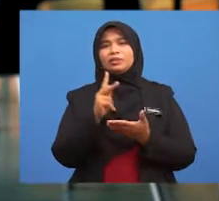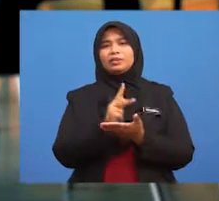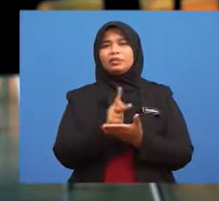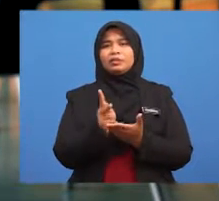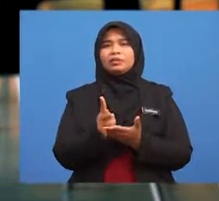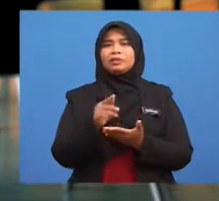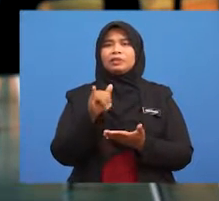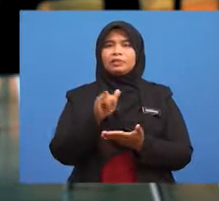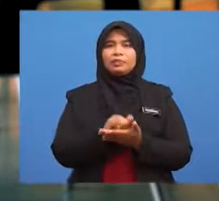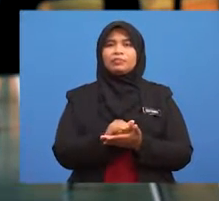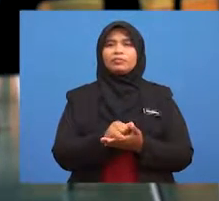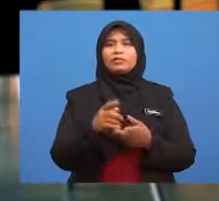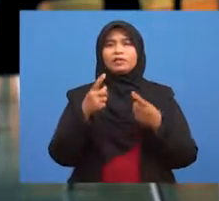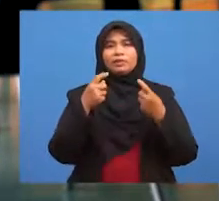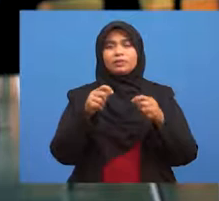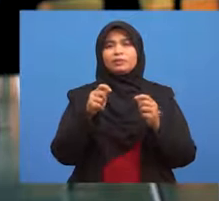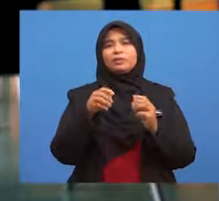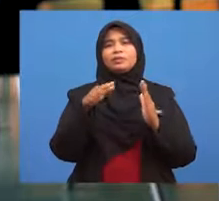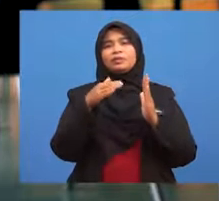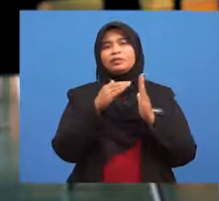tersebut? Cuba senaraikan.